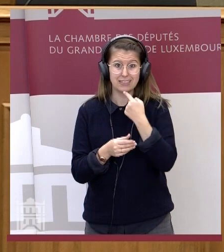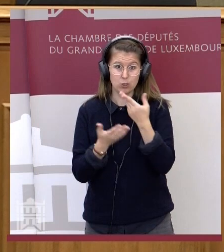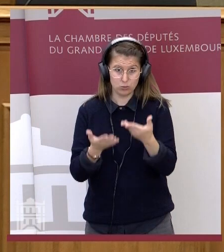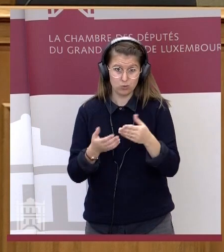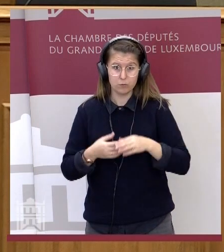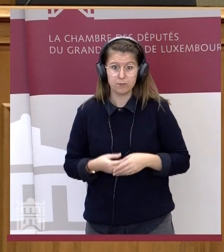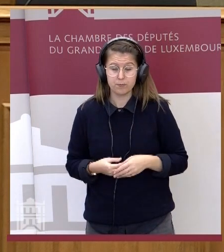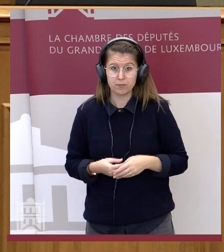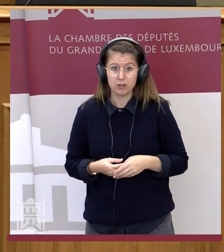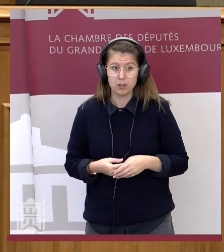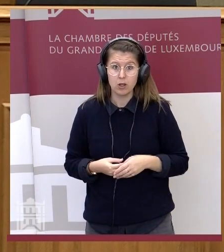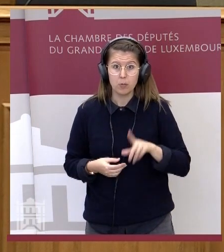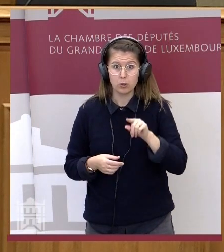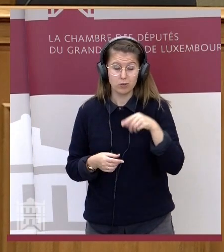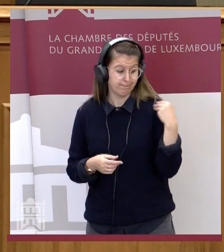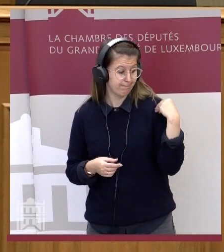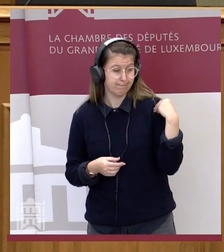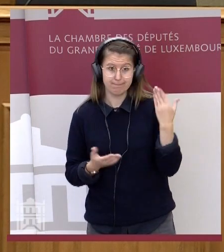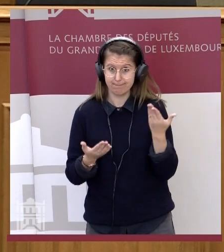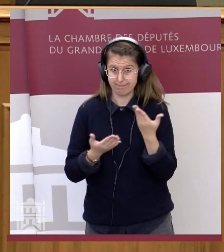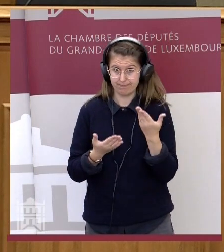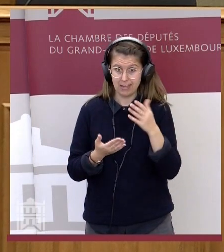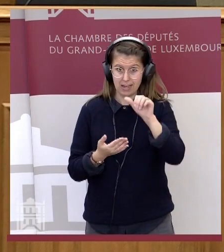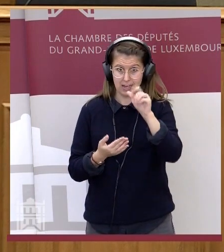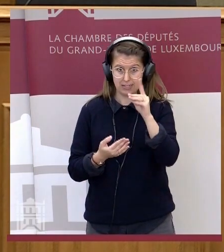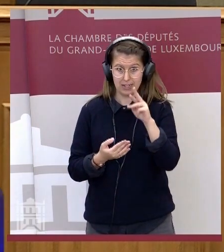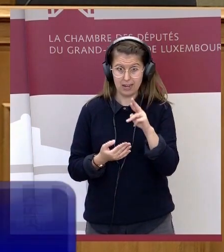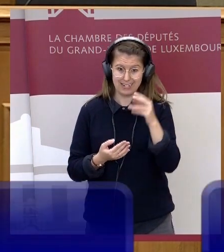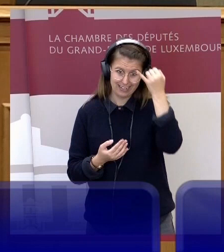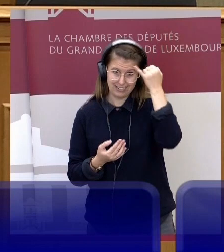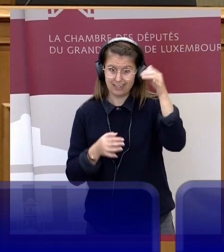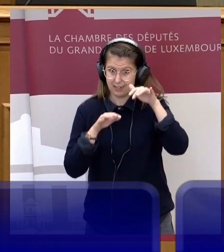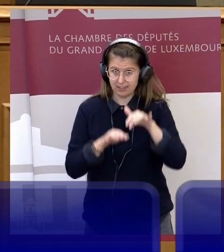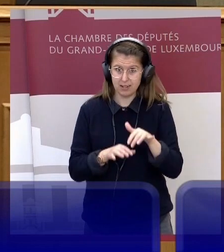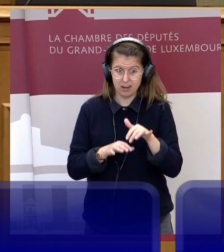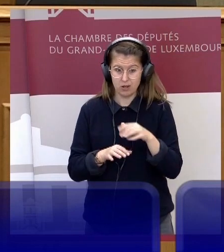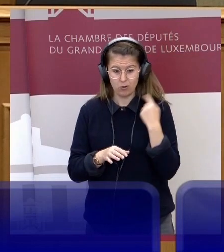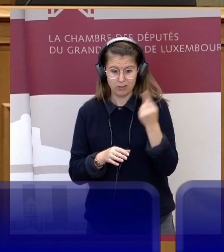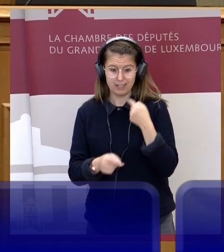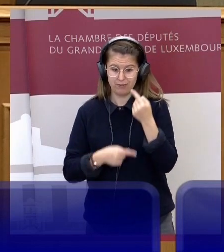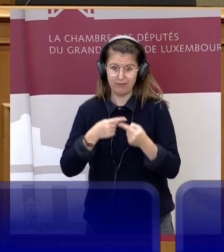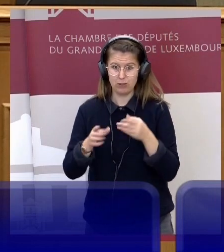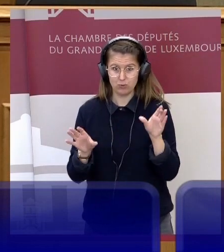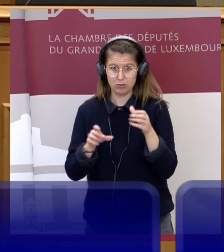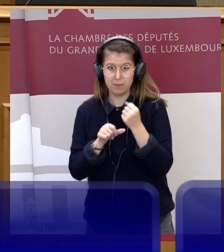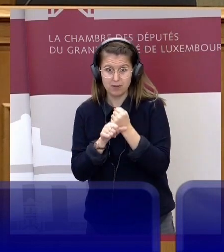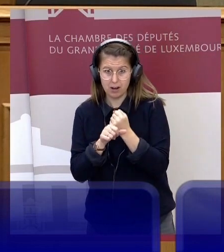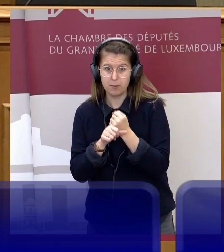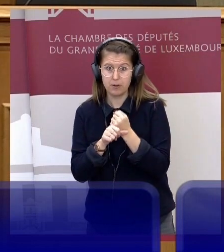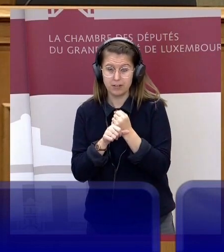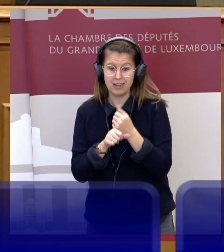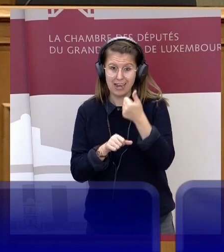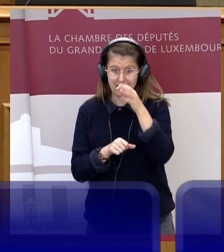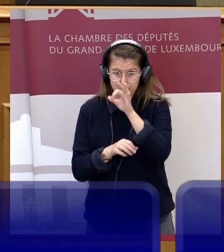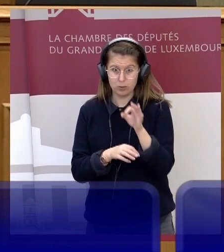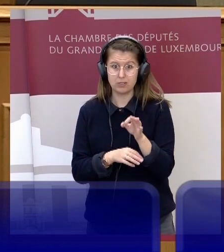Dass man rapportiert ging, dass der DR die Idee hat für unsere Entwicklungszusammenarbeit von